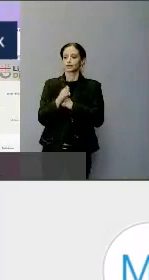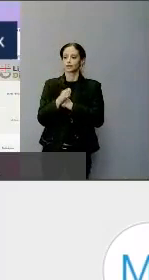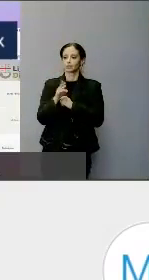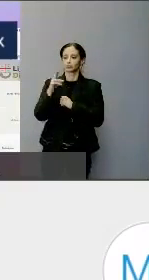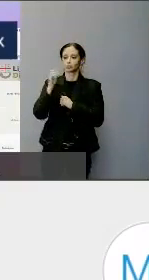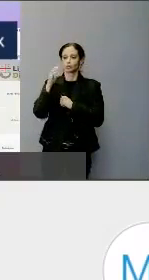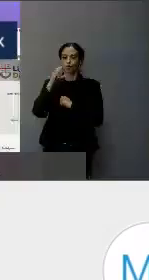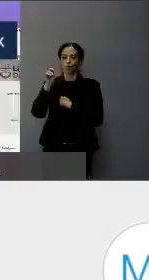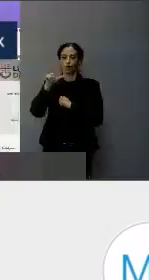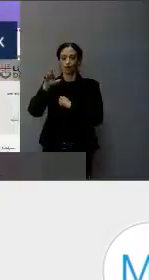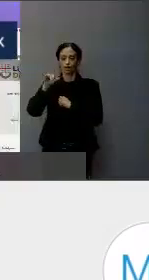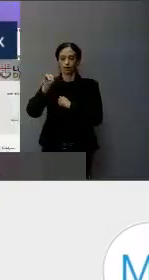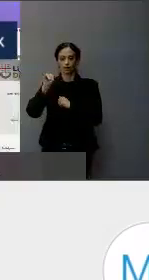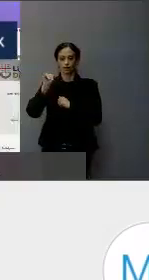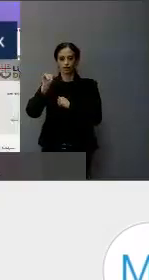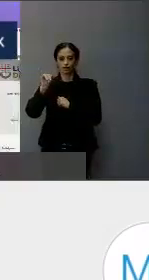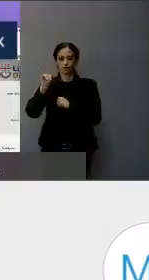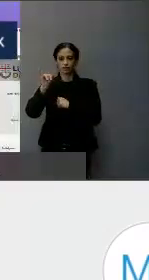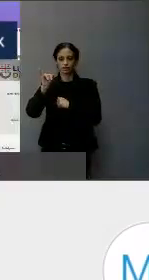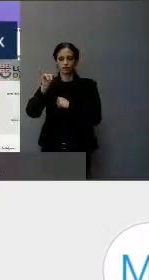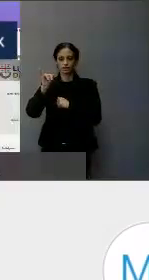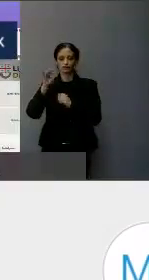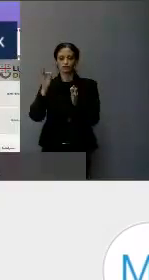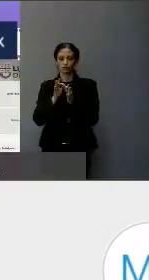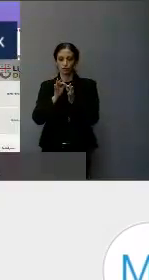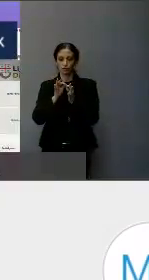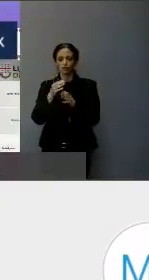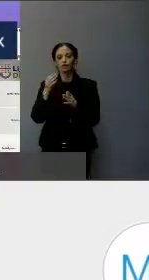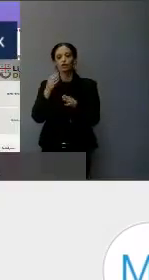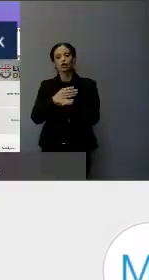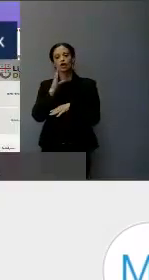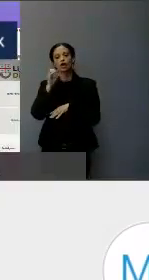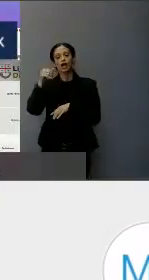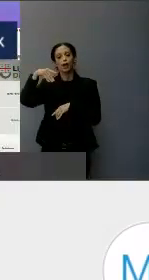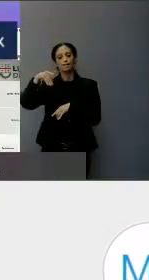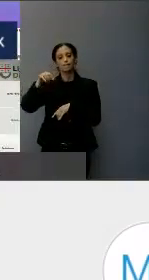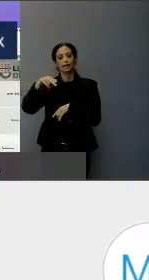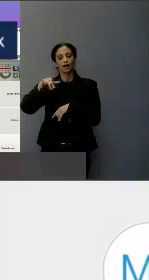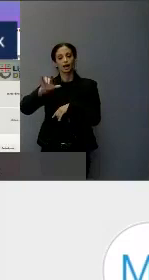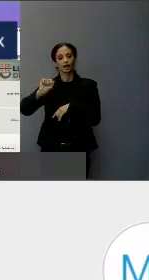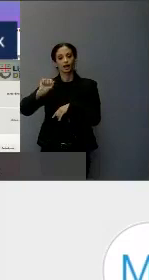consigliera bruccoleri favorevole un signore campanella